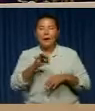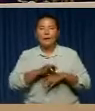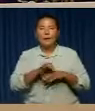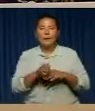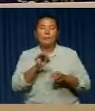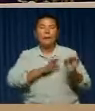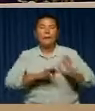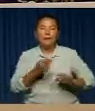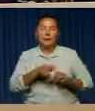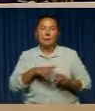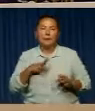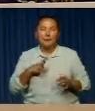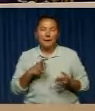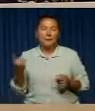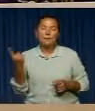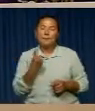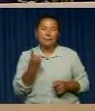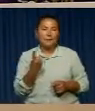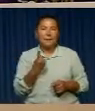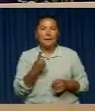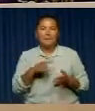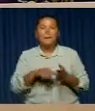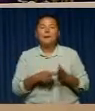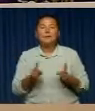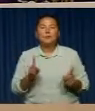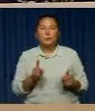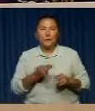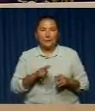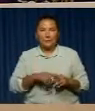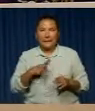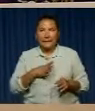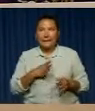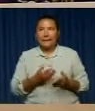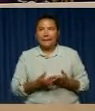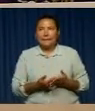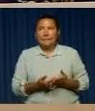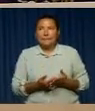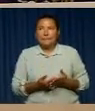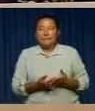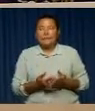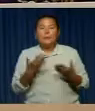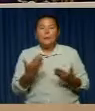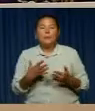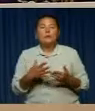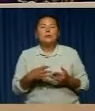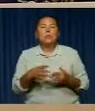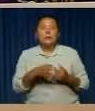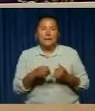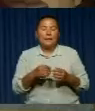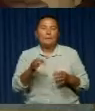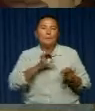пайда болды. Сонда ең басты несі желдеткіш кондиционерлер екен. Себебі сол жерде барлық жиналатын